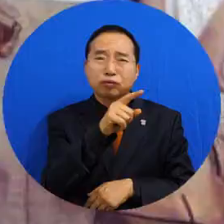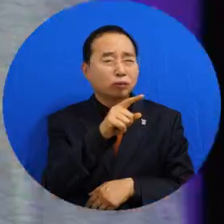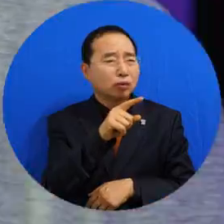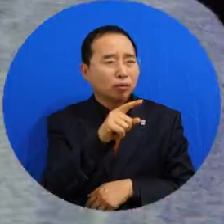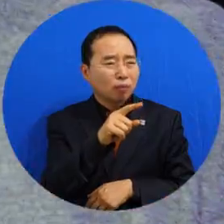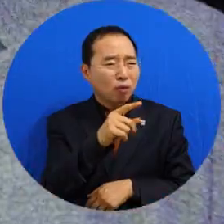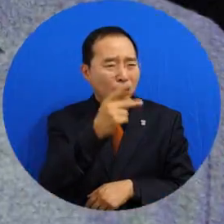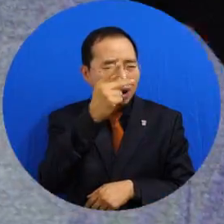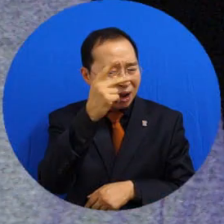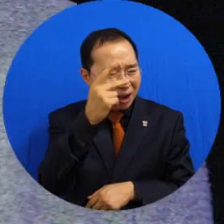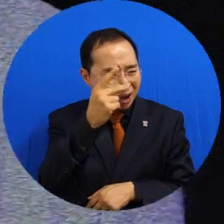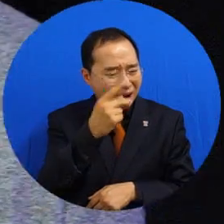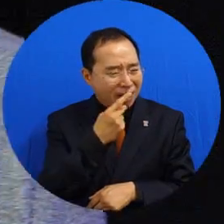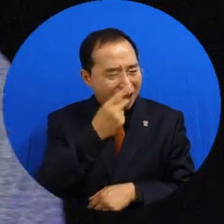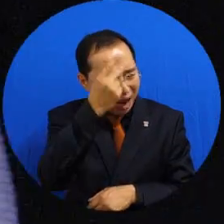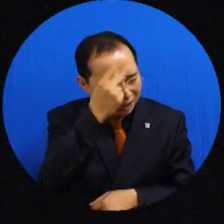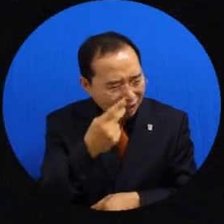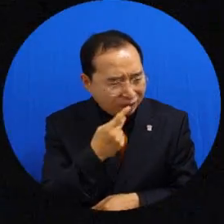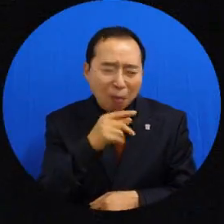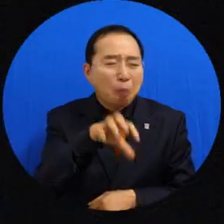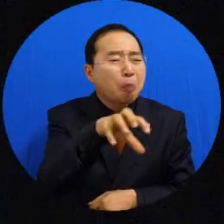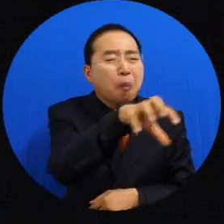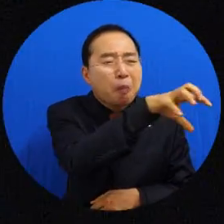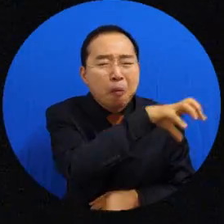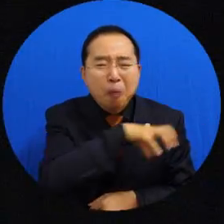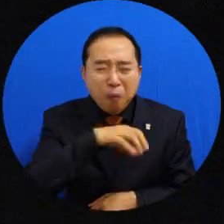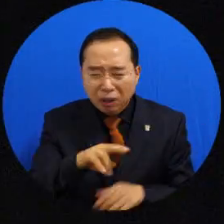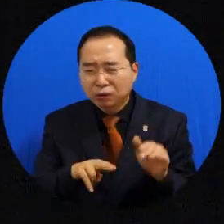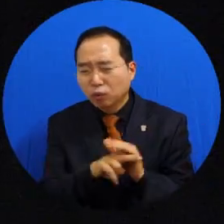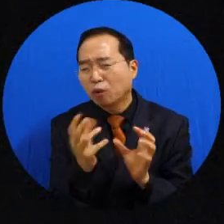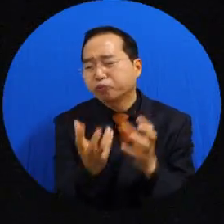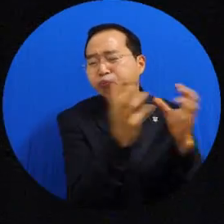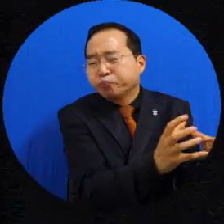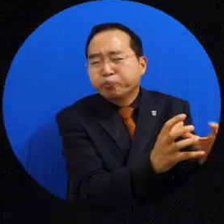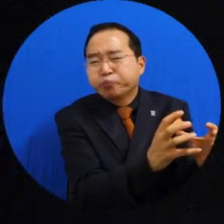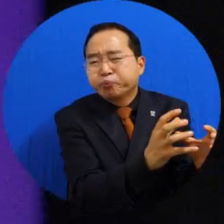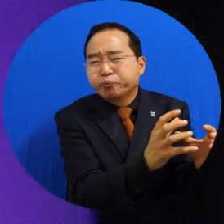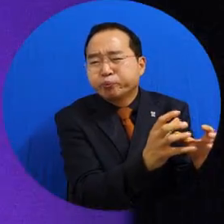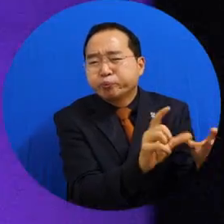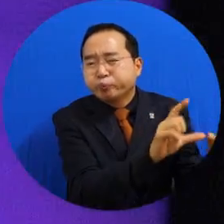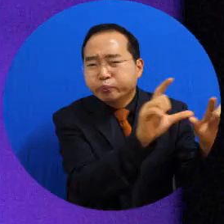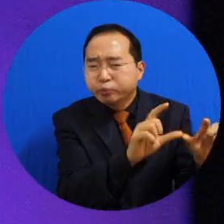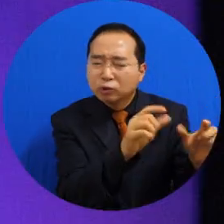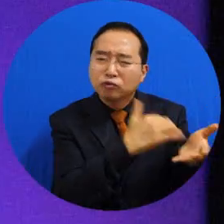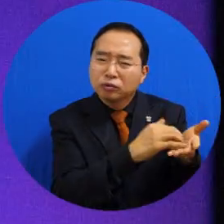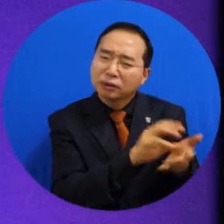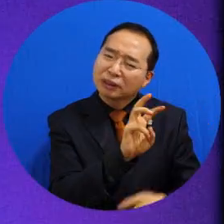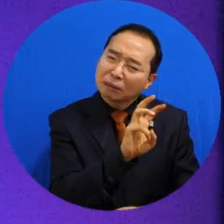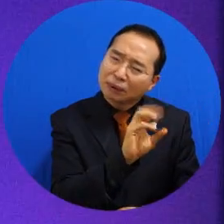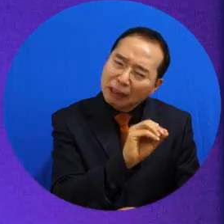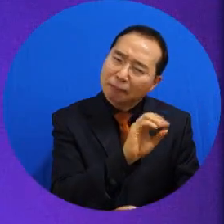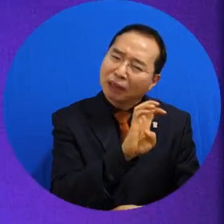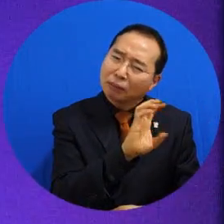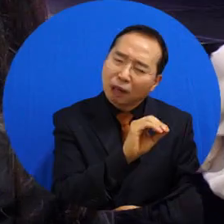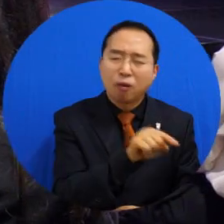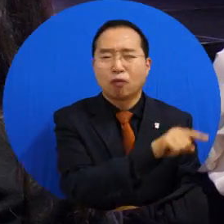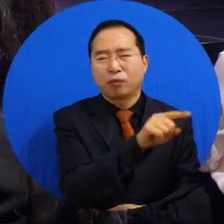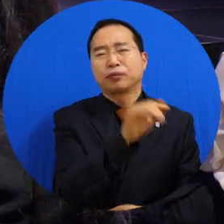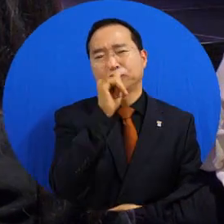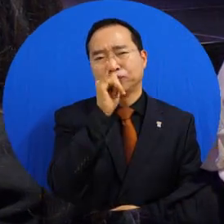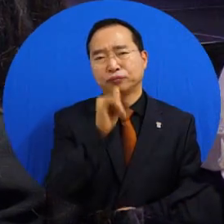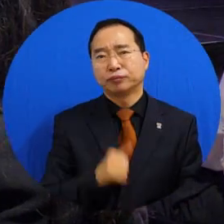이주된 이주한 혹은 이주된 그런 여러 30만 명, 40만 명 이상의 고려인들이 존재합니다.